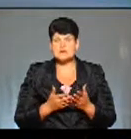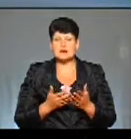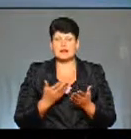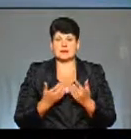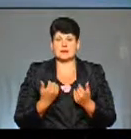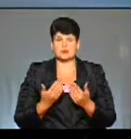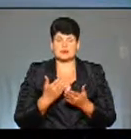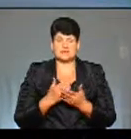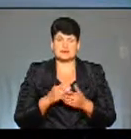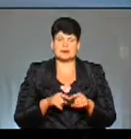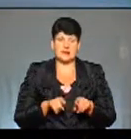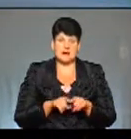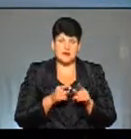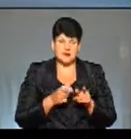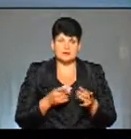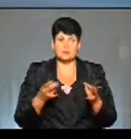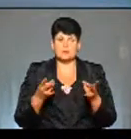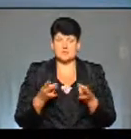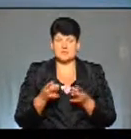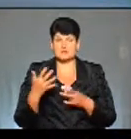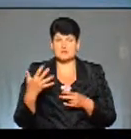є така необхідність, то